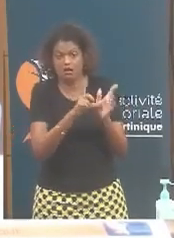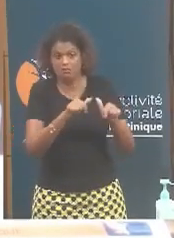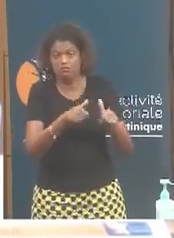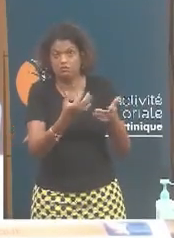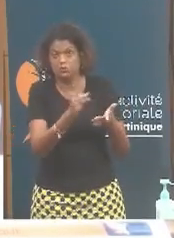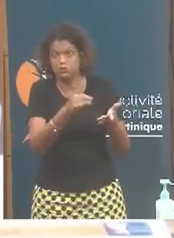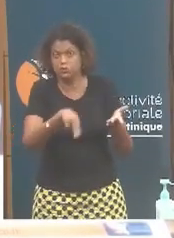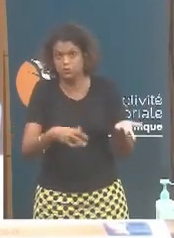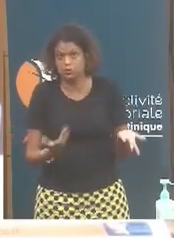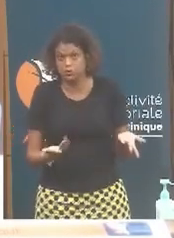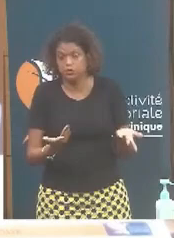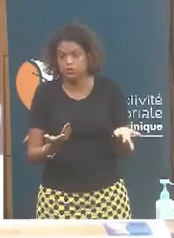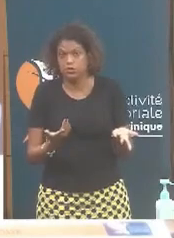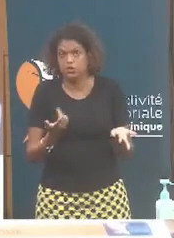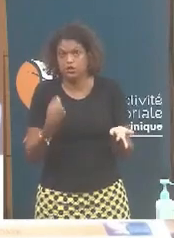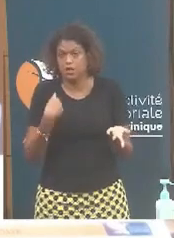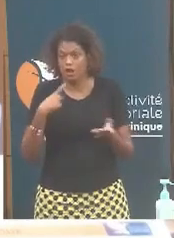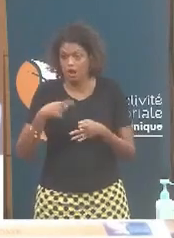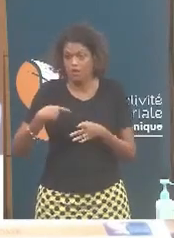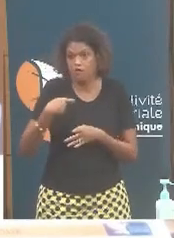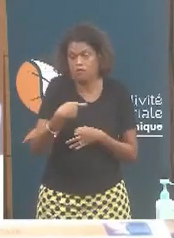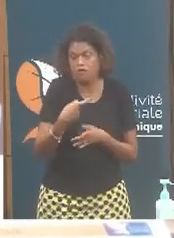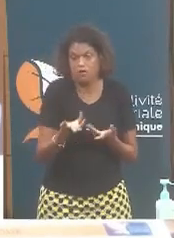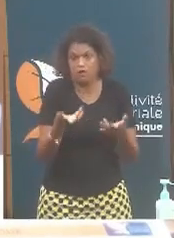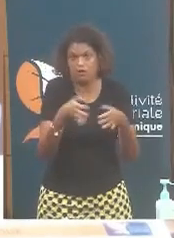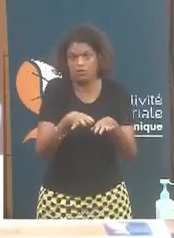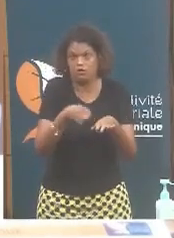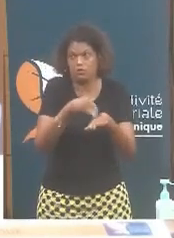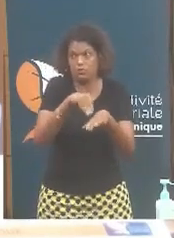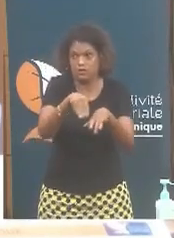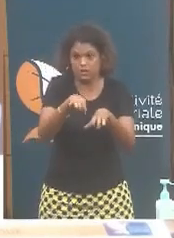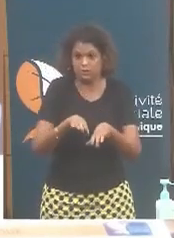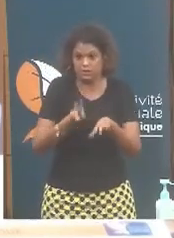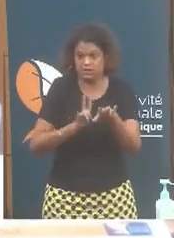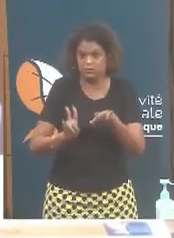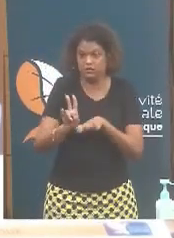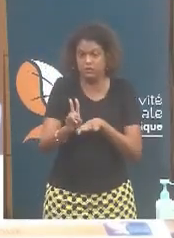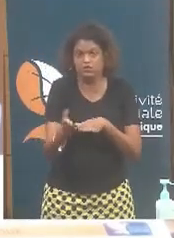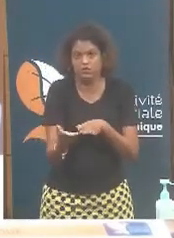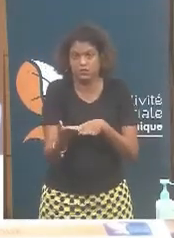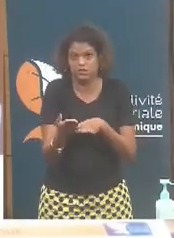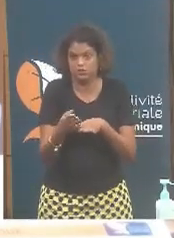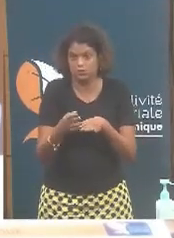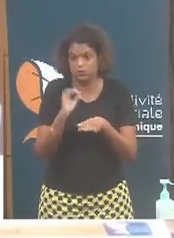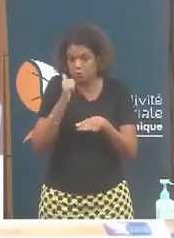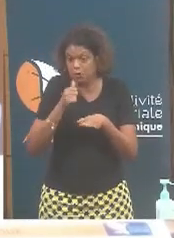j'entends, et nous sommes convoqués en réunion du conseil d'administration vendredi, après-demain,